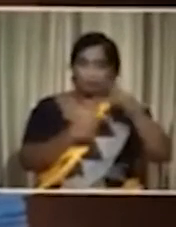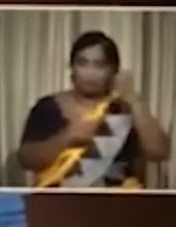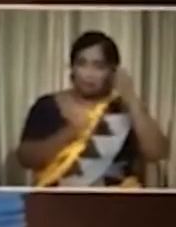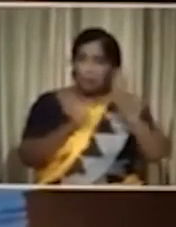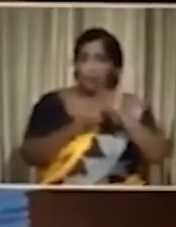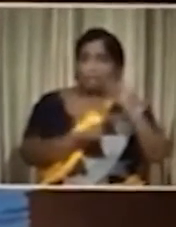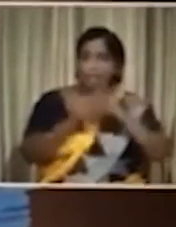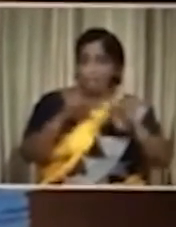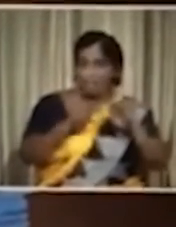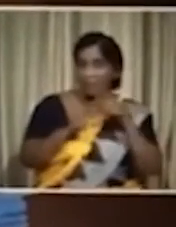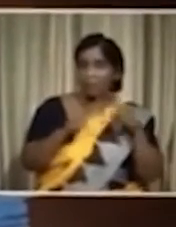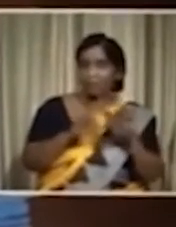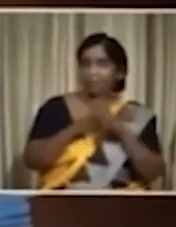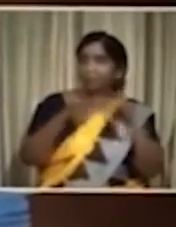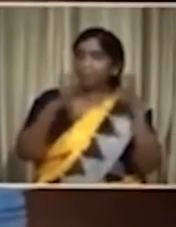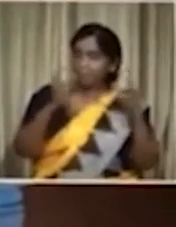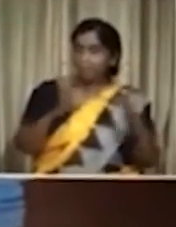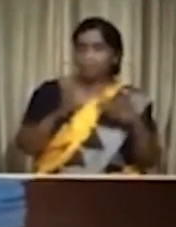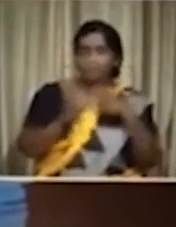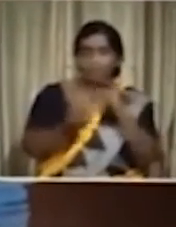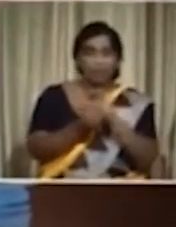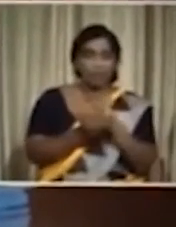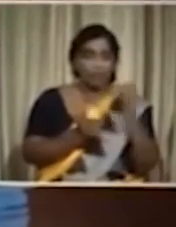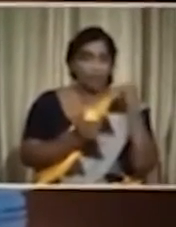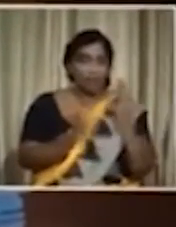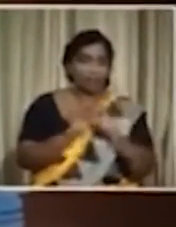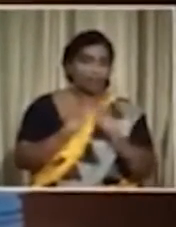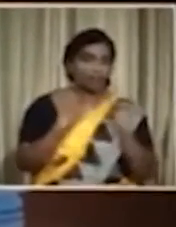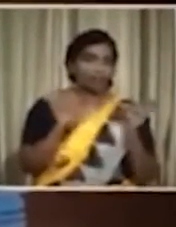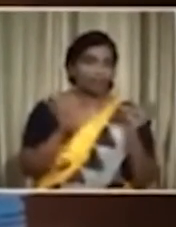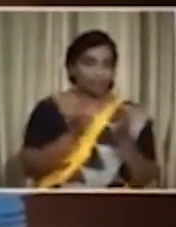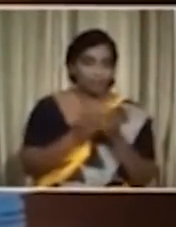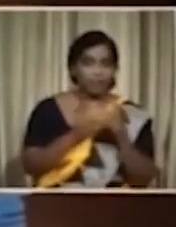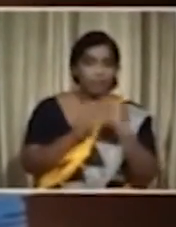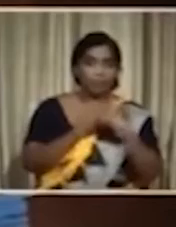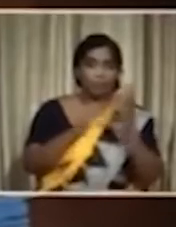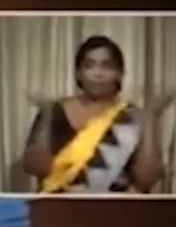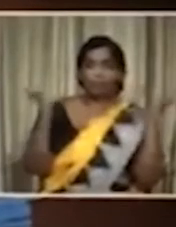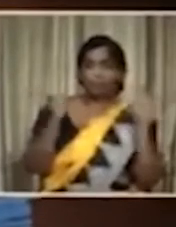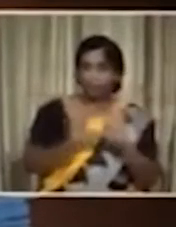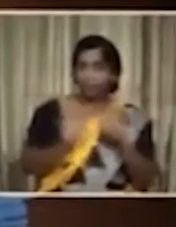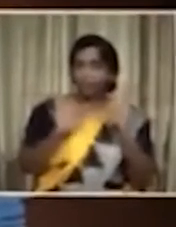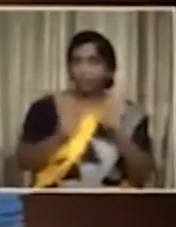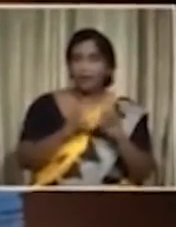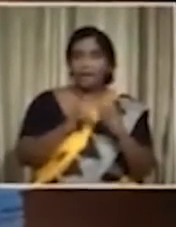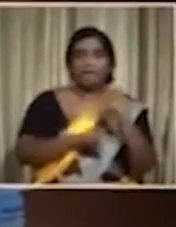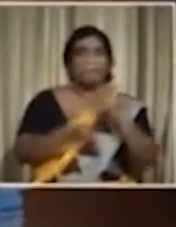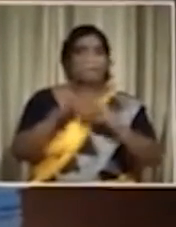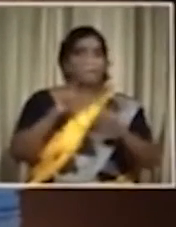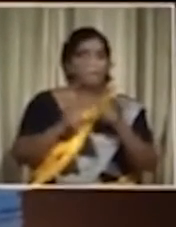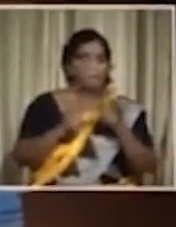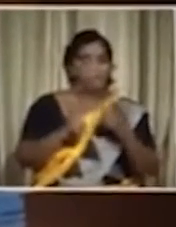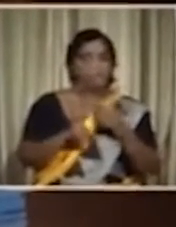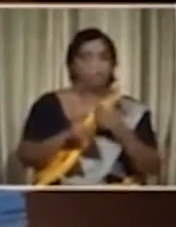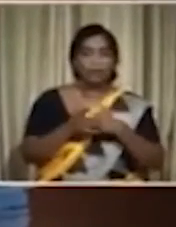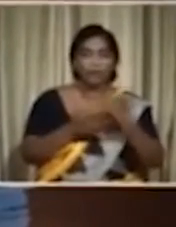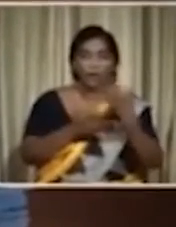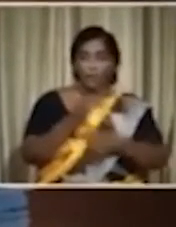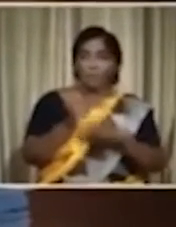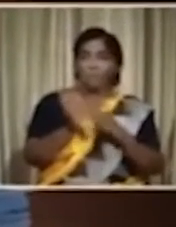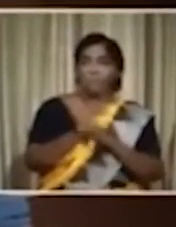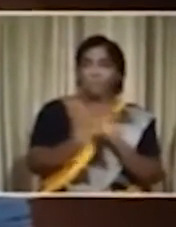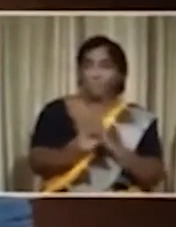පාර්ලිමේන්තු විශාල ආරක්ෂක වළල්ලක් කර තියෙනවා පාර්ලිමේන්තුව කැඳවන්න. නමුත් මේ පාර්ලිමේන්තුව වාර්තා කරන